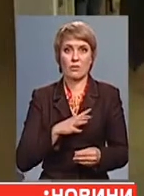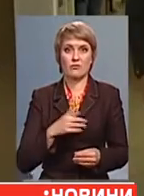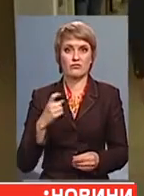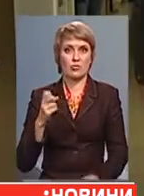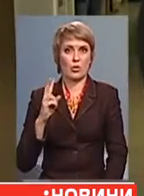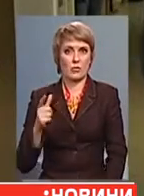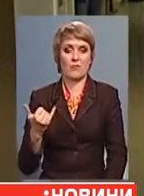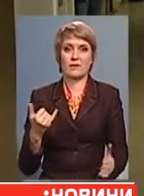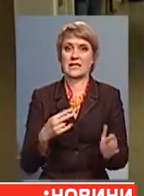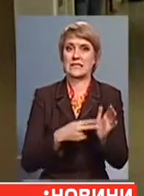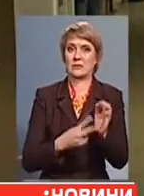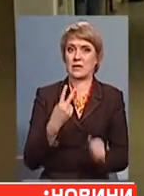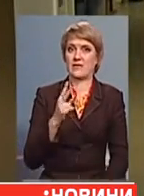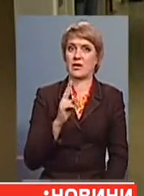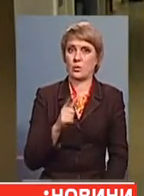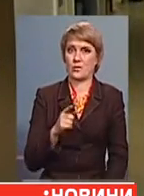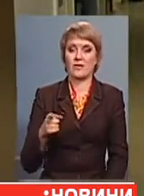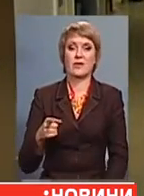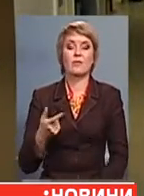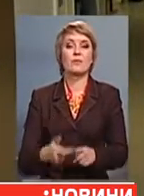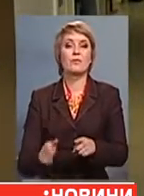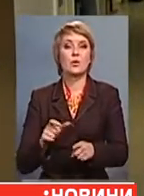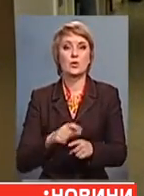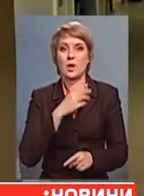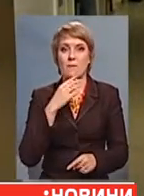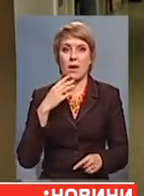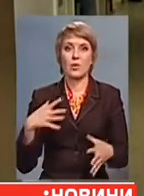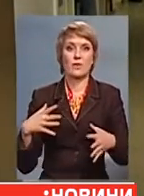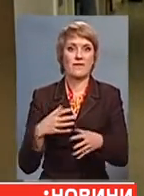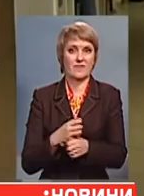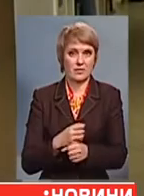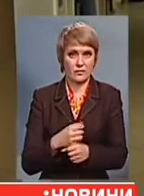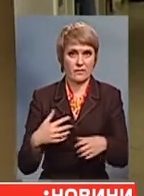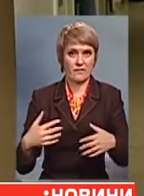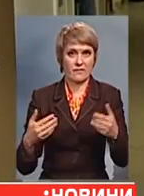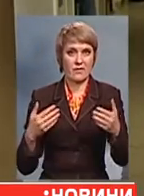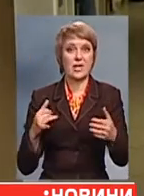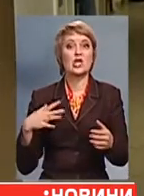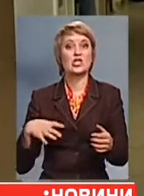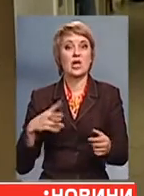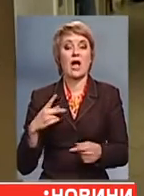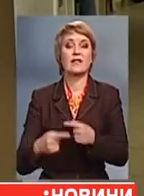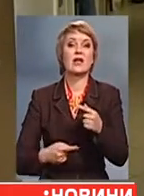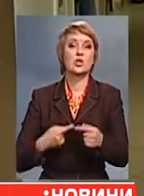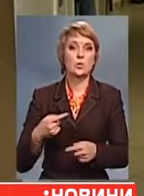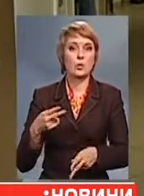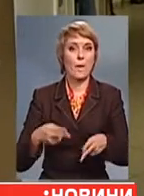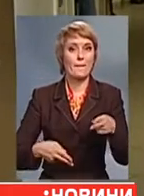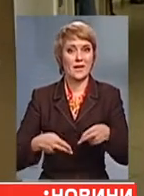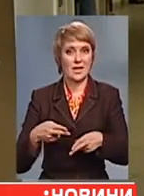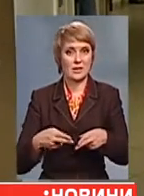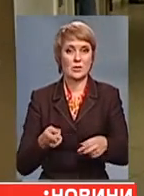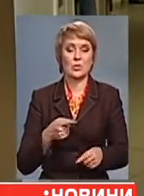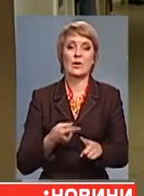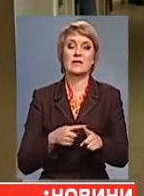зараз 72 кілограми. Тобто він дуже багато втратив ваги. Крім того, він чекає на наступну операцію.